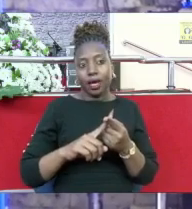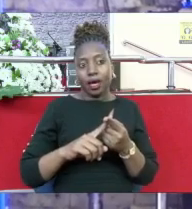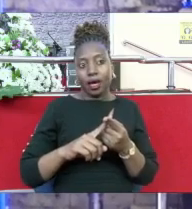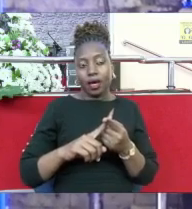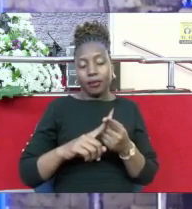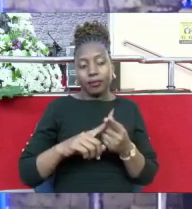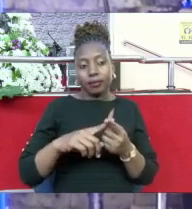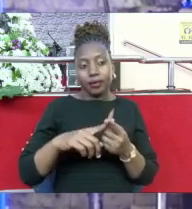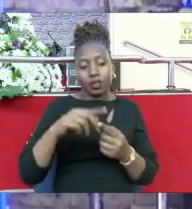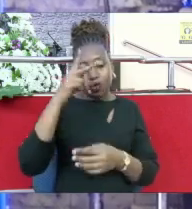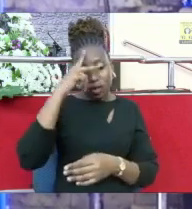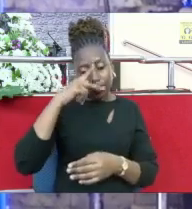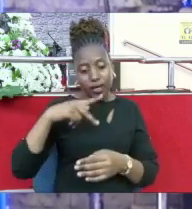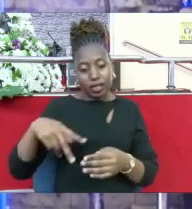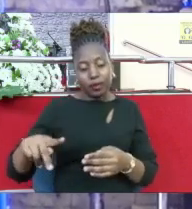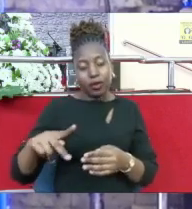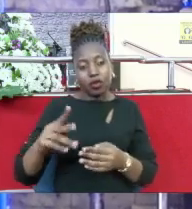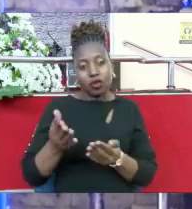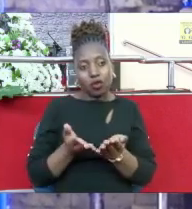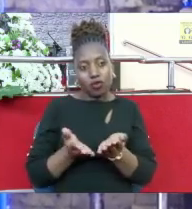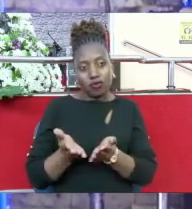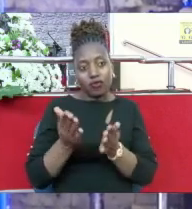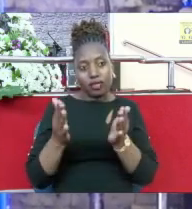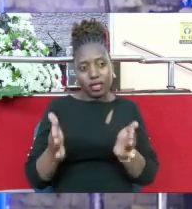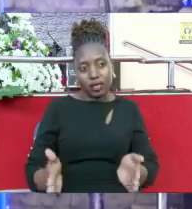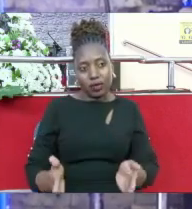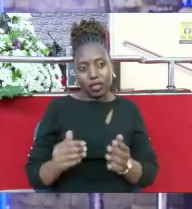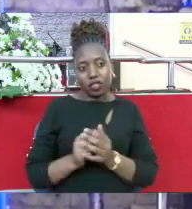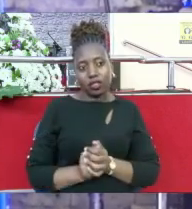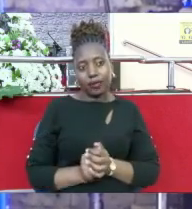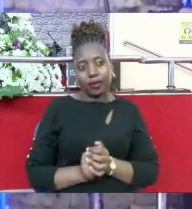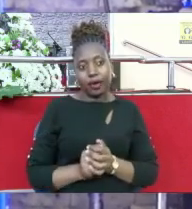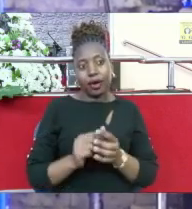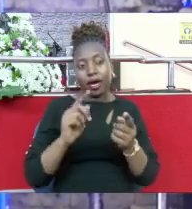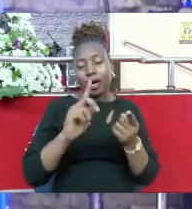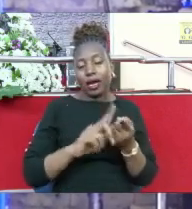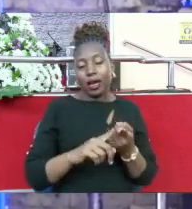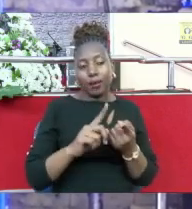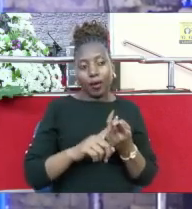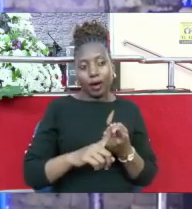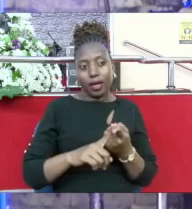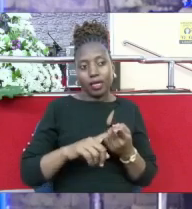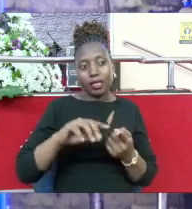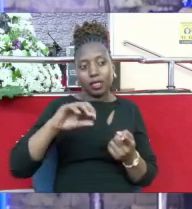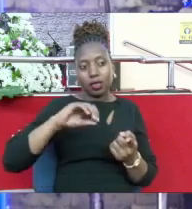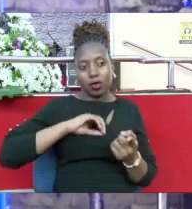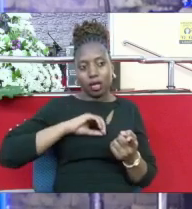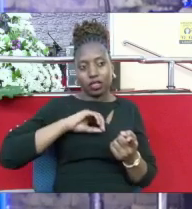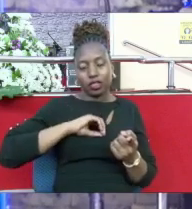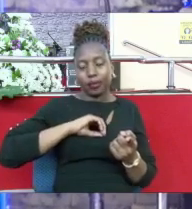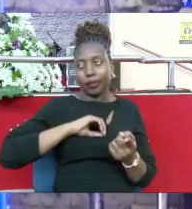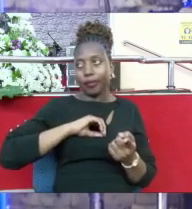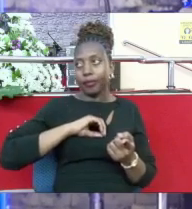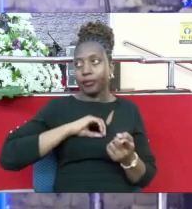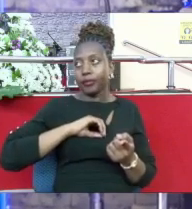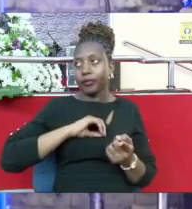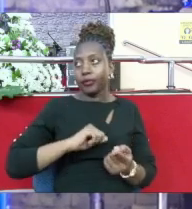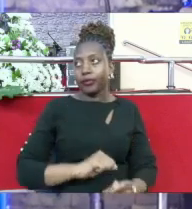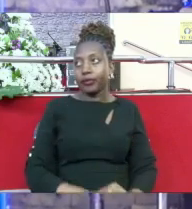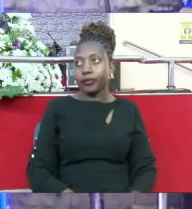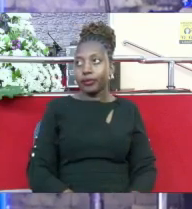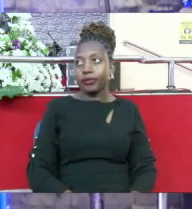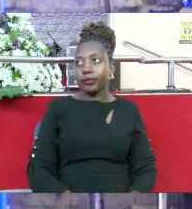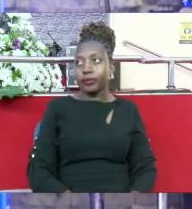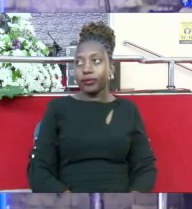Tutaangazia kama kanuni za kuwa shemanzi wema. So the first one is ownership. La kwanza ni kuwa mtu ambaye